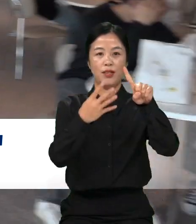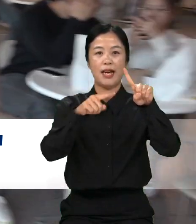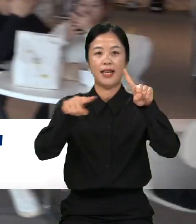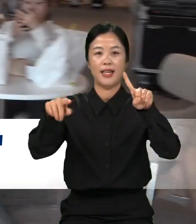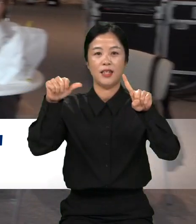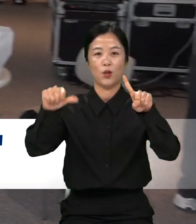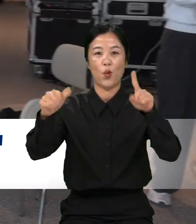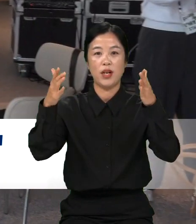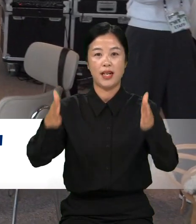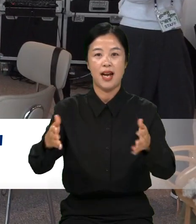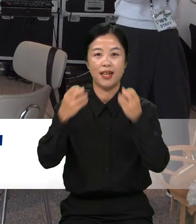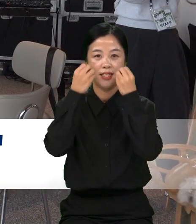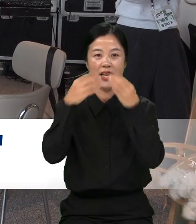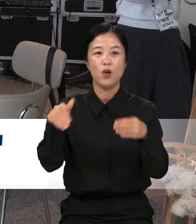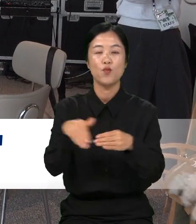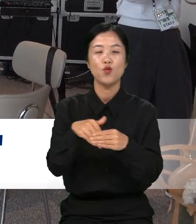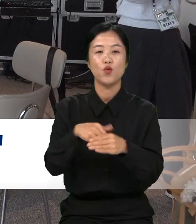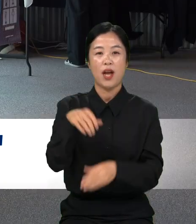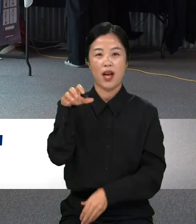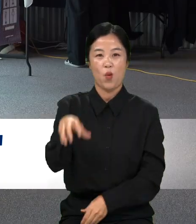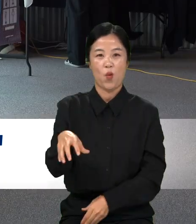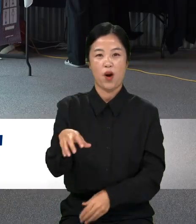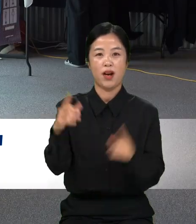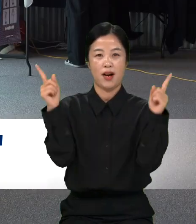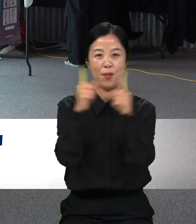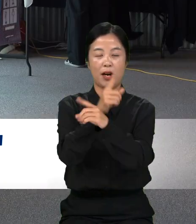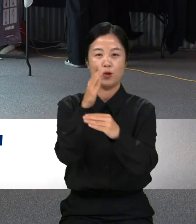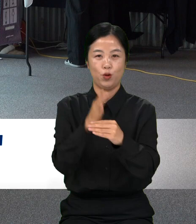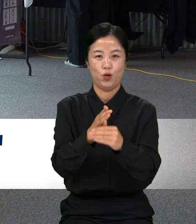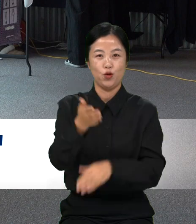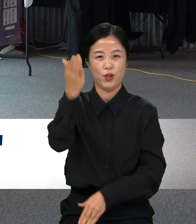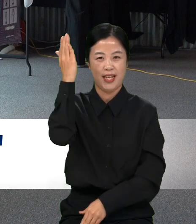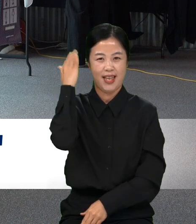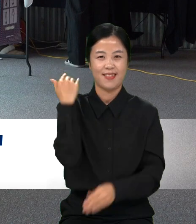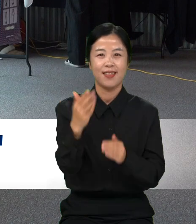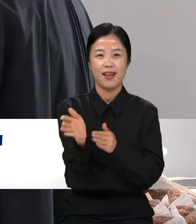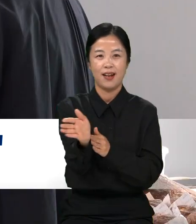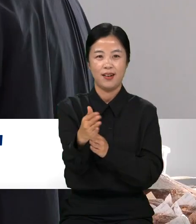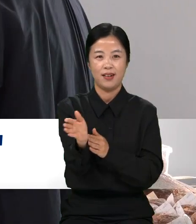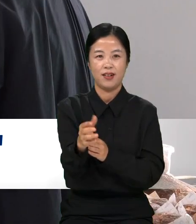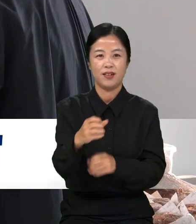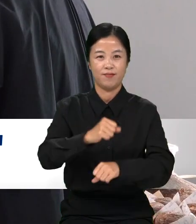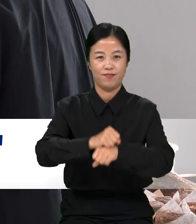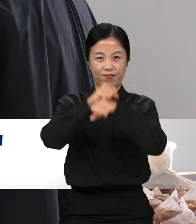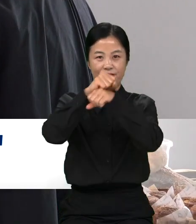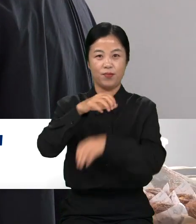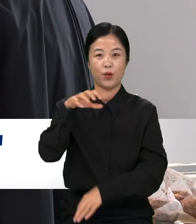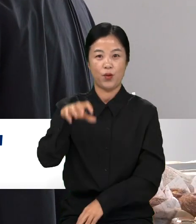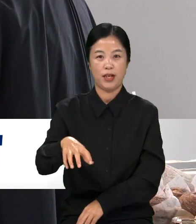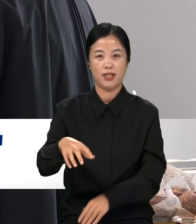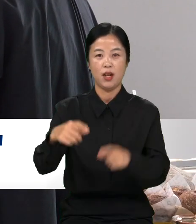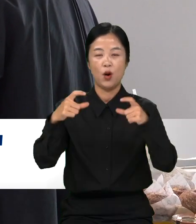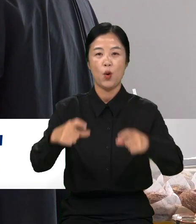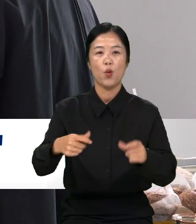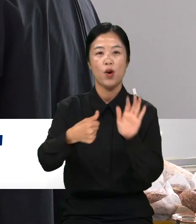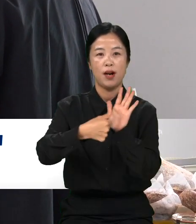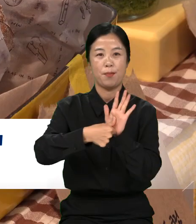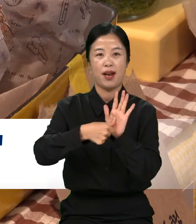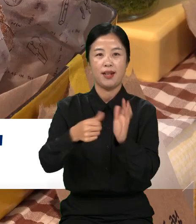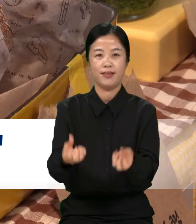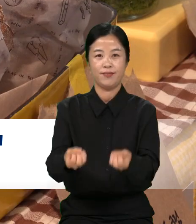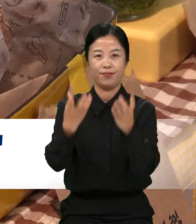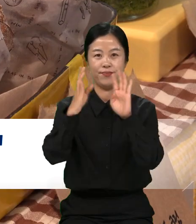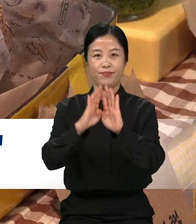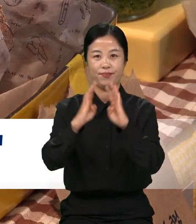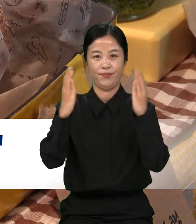지난 4일과 5일 양일간 새로운 복합 문화 공간으로 탄생을 앞두고 있는 구 수협 냉동창고에서 공간